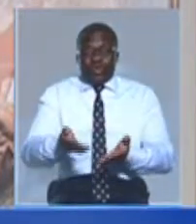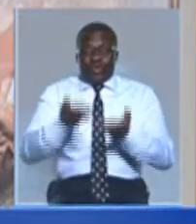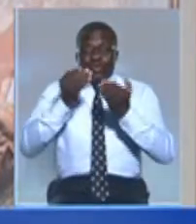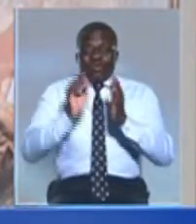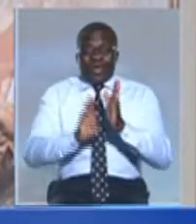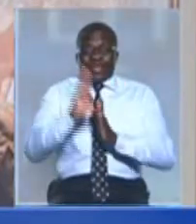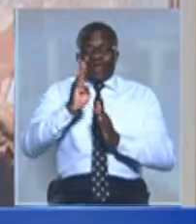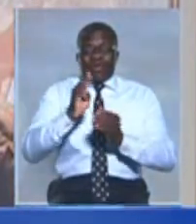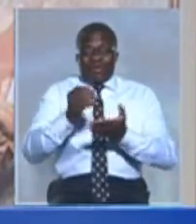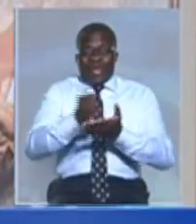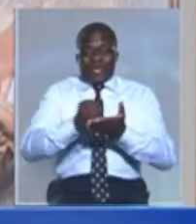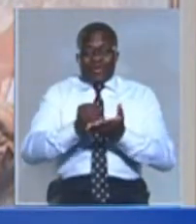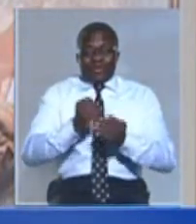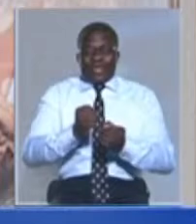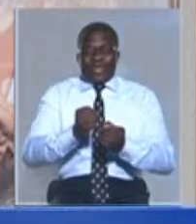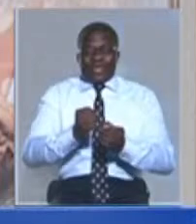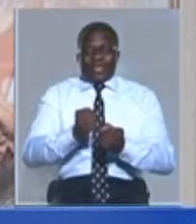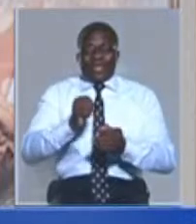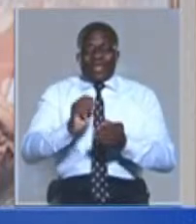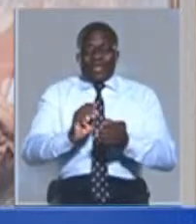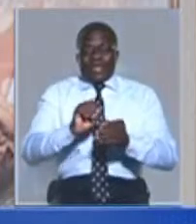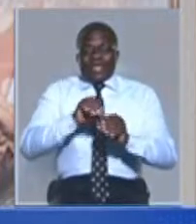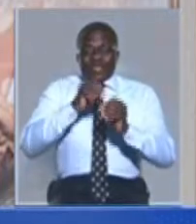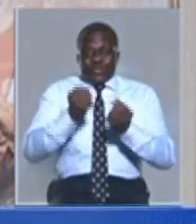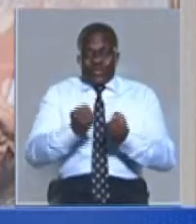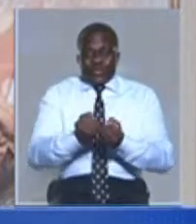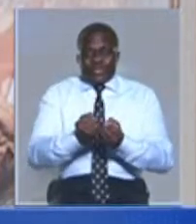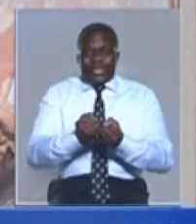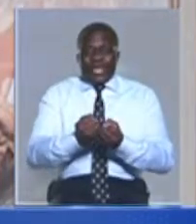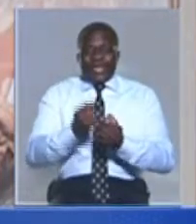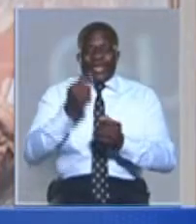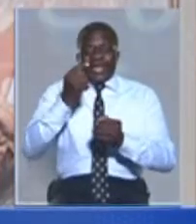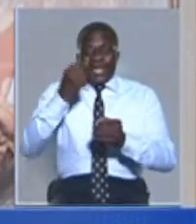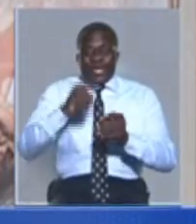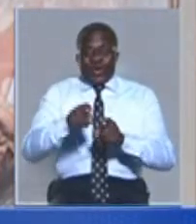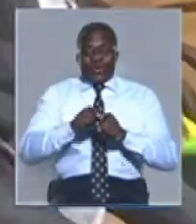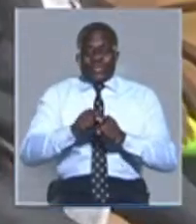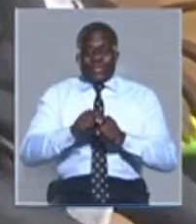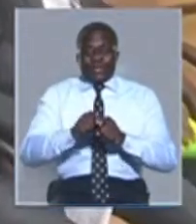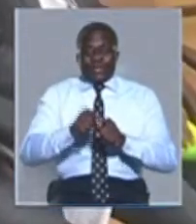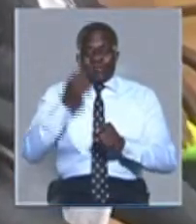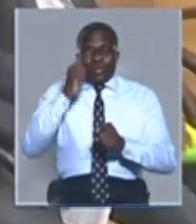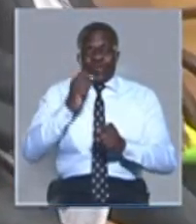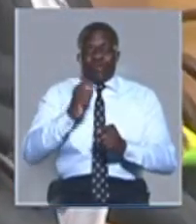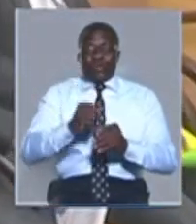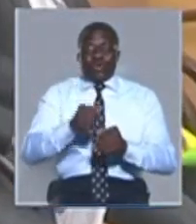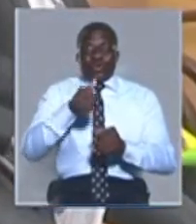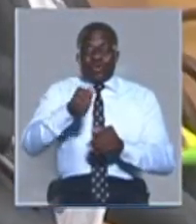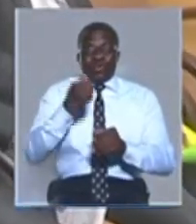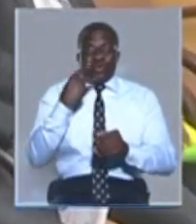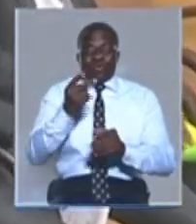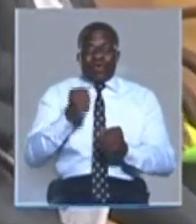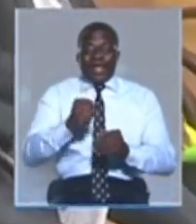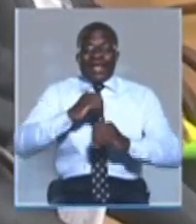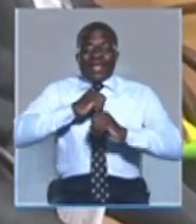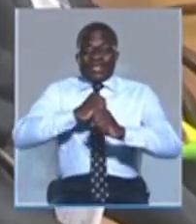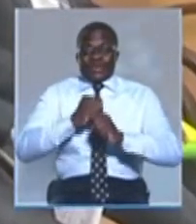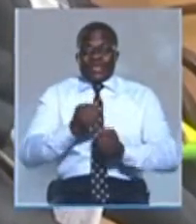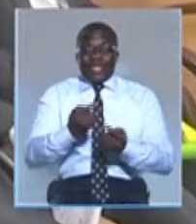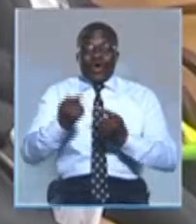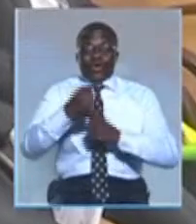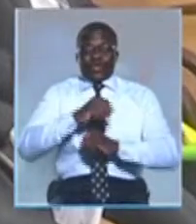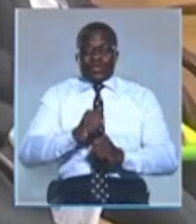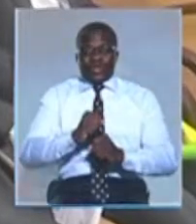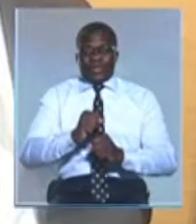développement économique, social pour les gens et aussi pour promouvoir la sécurité. Et aujourd'hui,